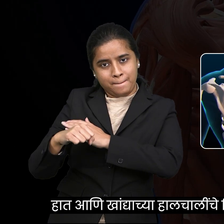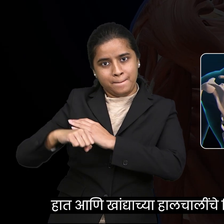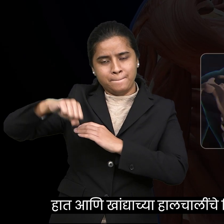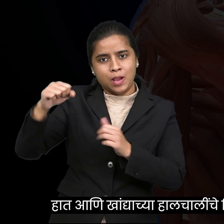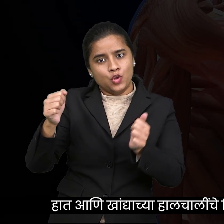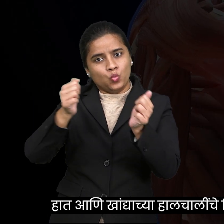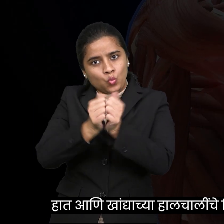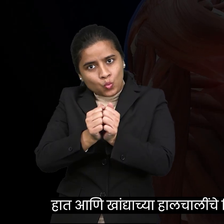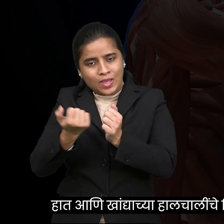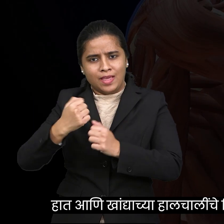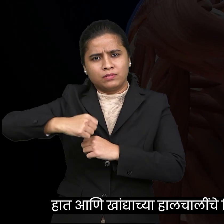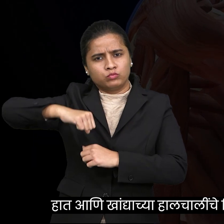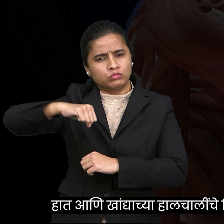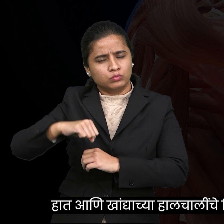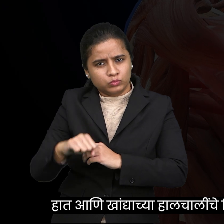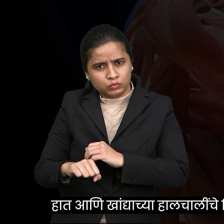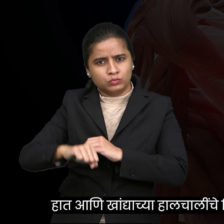करा.